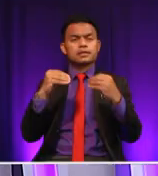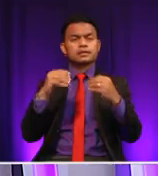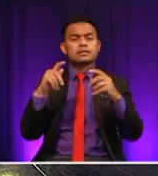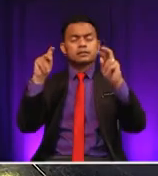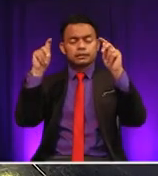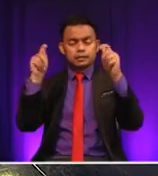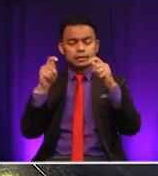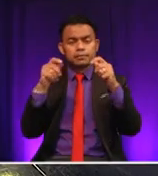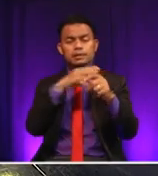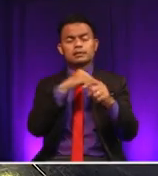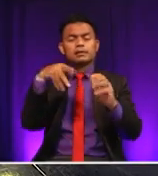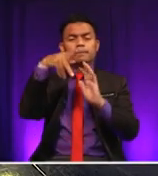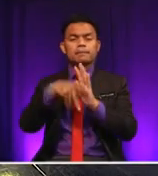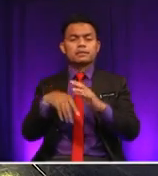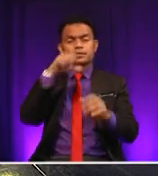kita